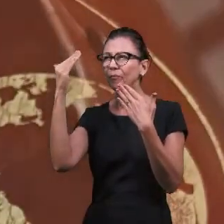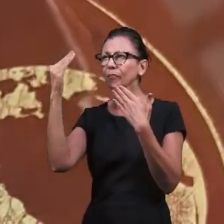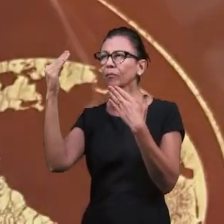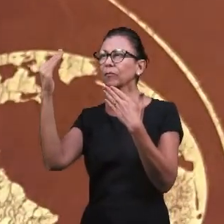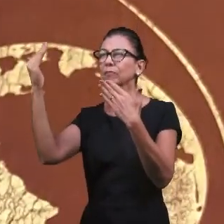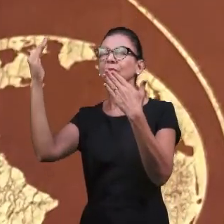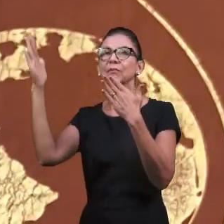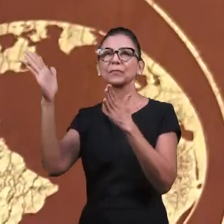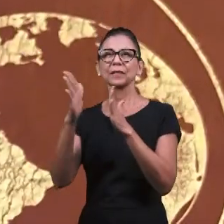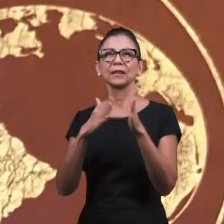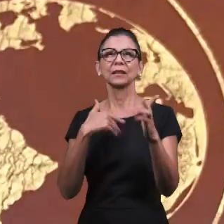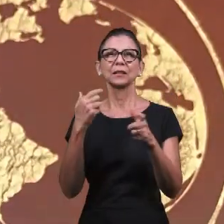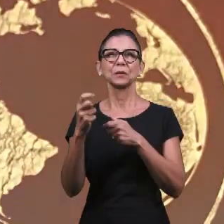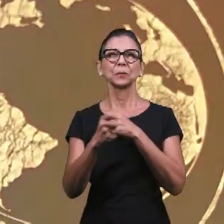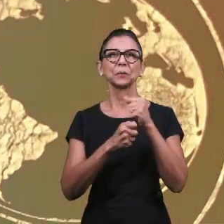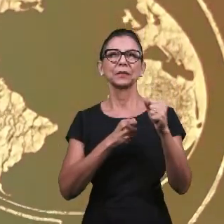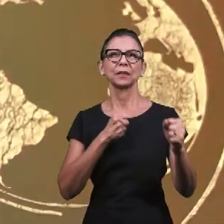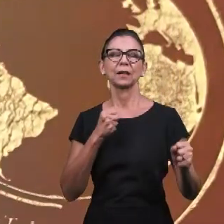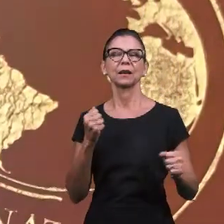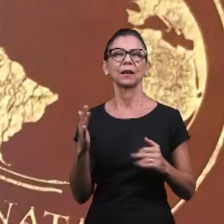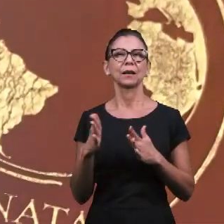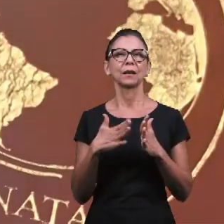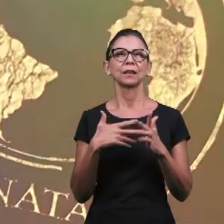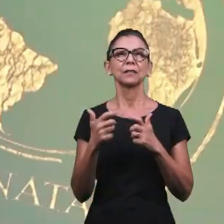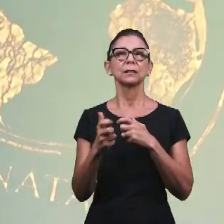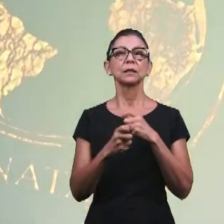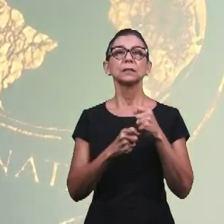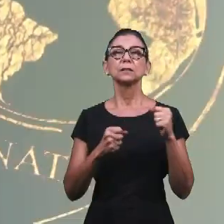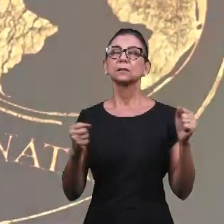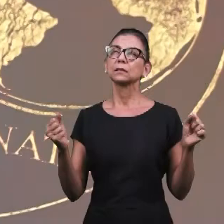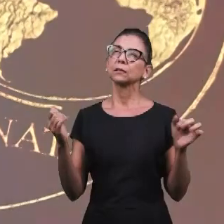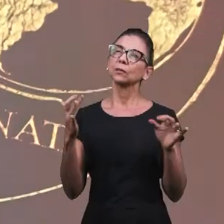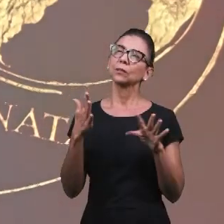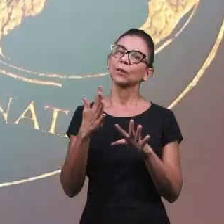принести всю мою благодарность, Господь.